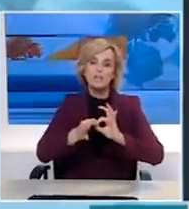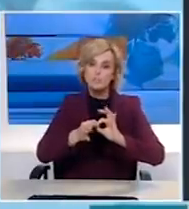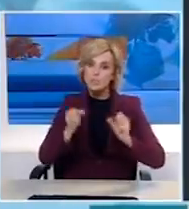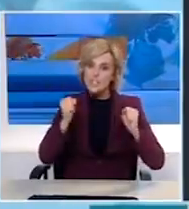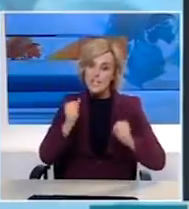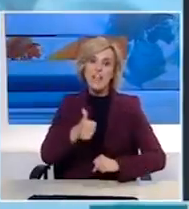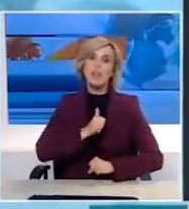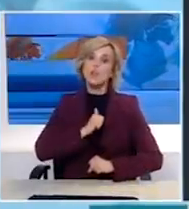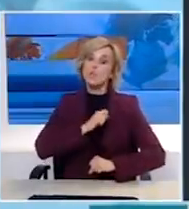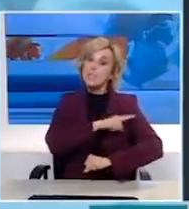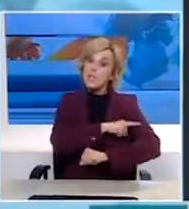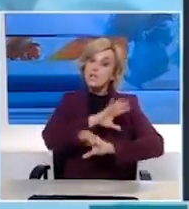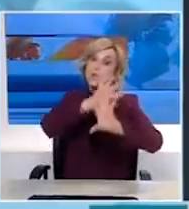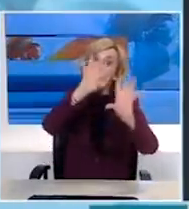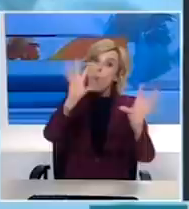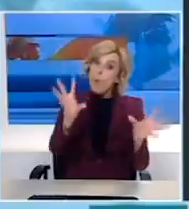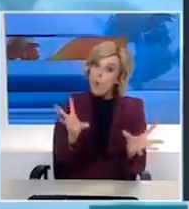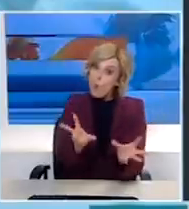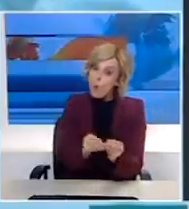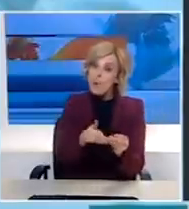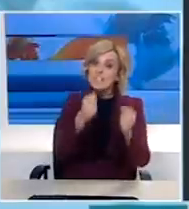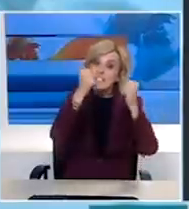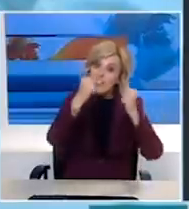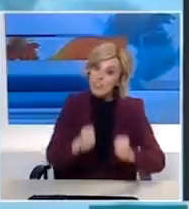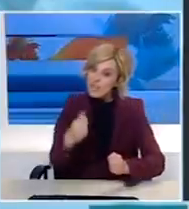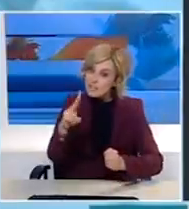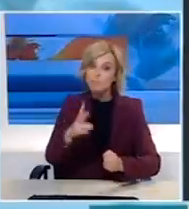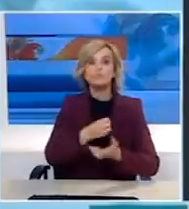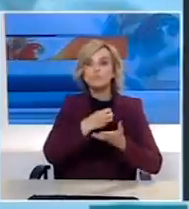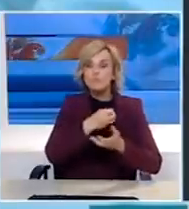είναι οι ιδιώτες γιατροί. Όλοι αυτοί είναι στη θέση τους και παρέχουν